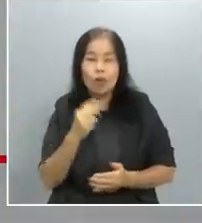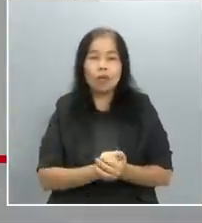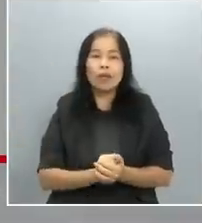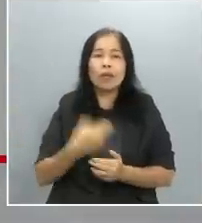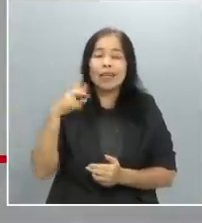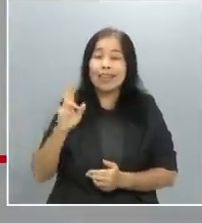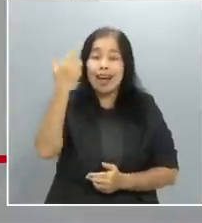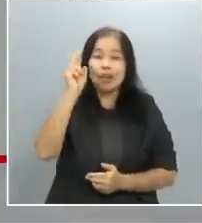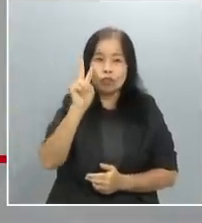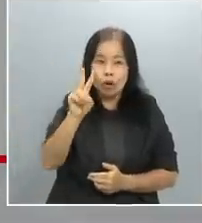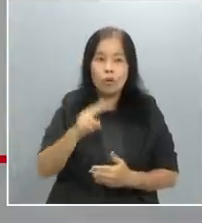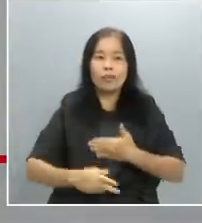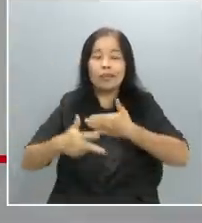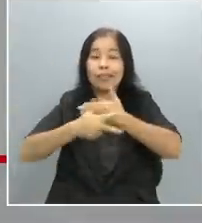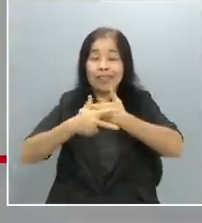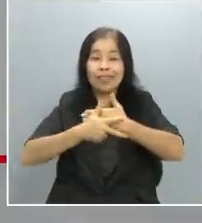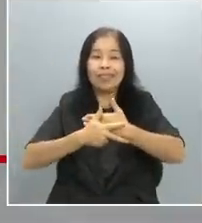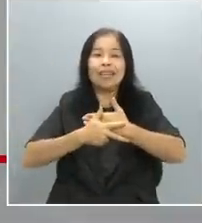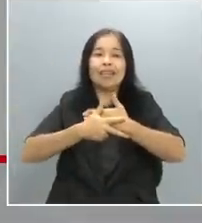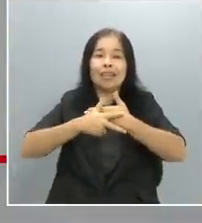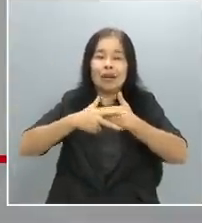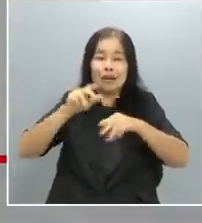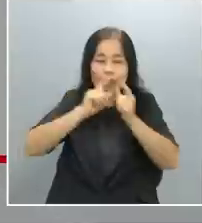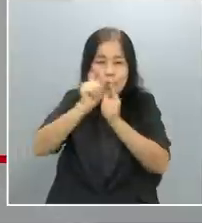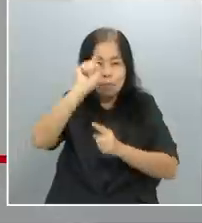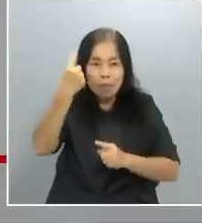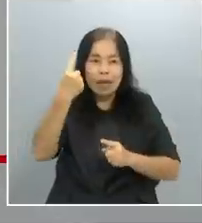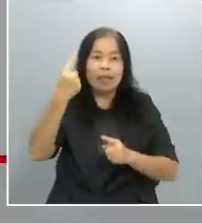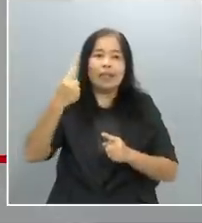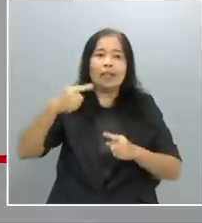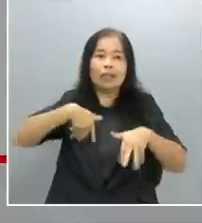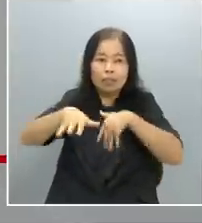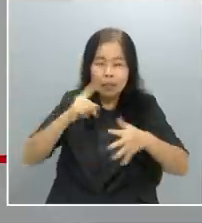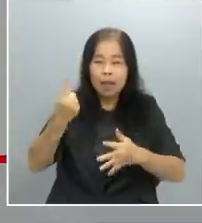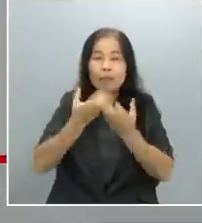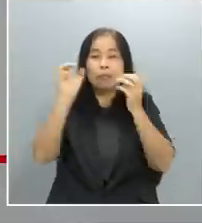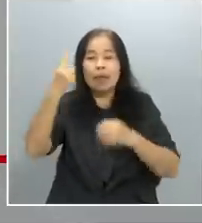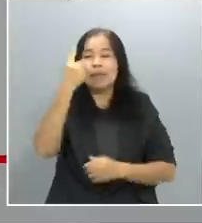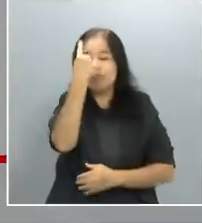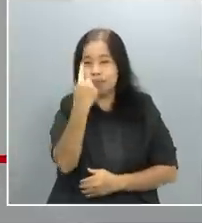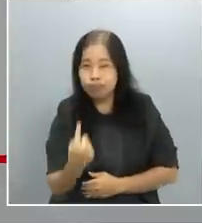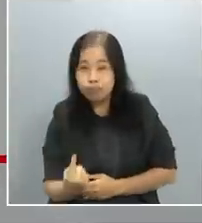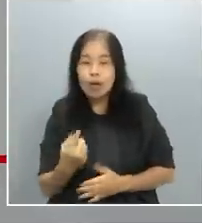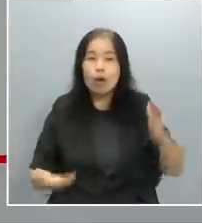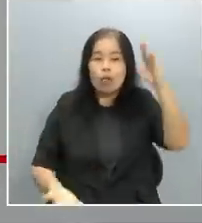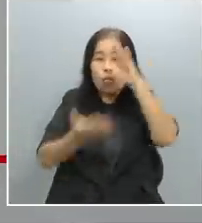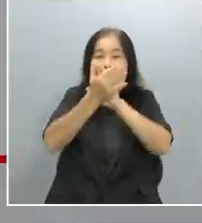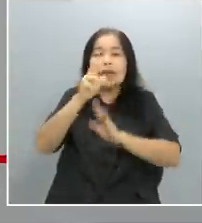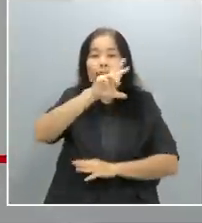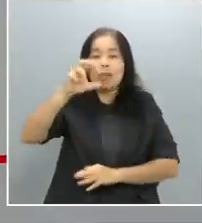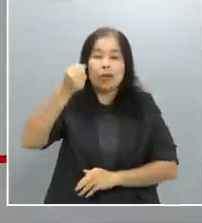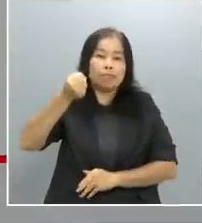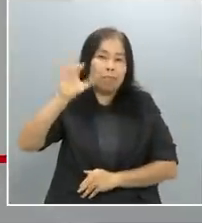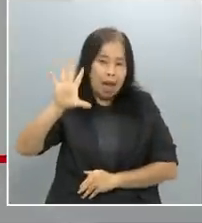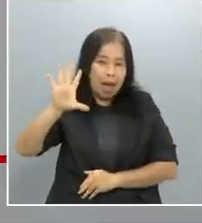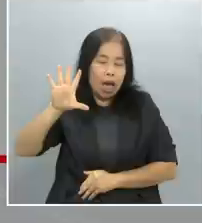2เสรีรวมไทยพลังสังคมใหม่ท้องที่ไทยและประชาธิปไตยใหม่อย่างละ1เสียงค่ะ รวมเป็นรัฐบาล